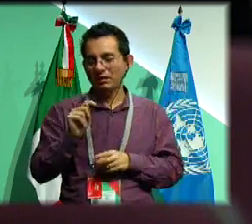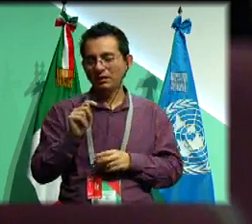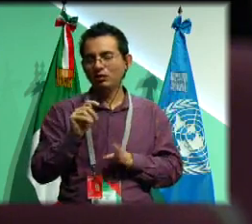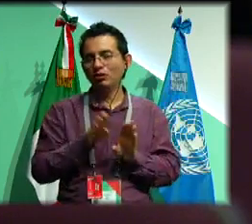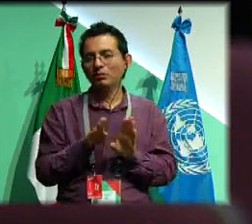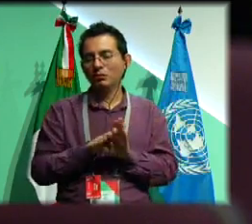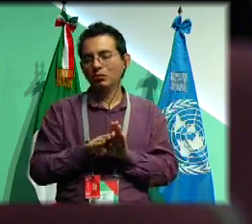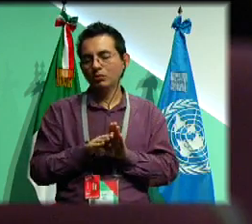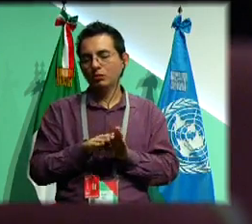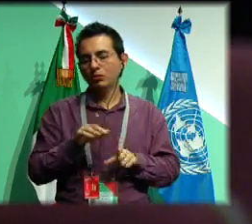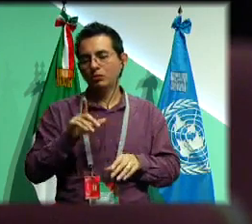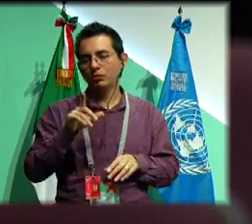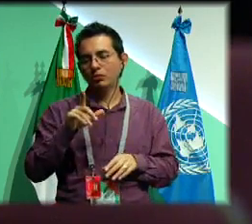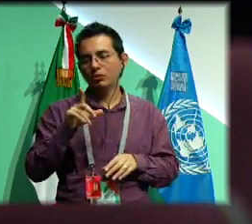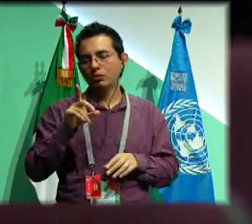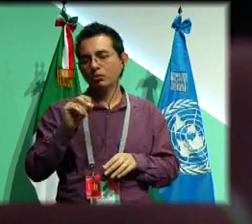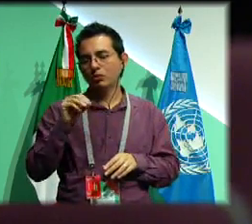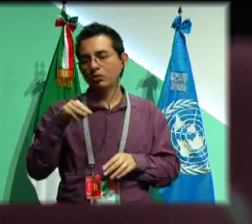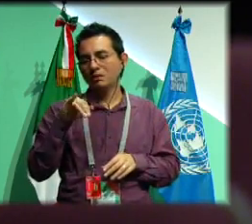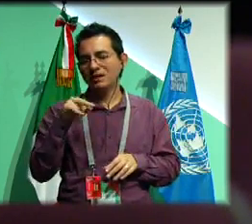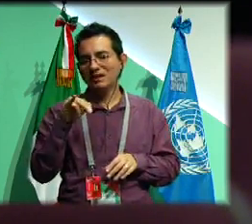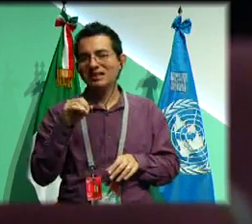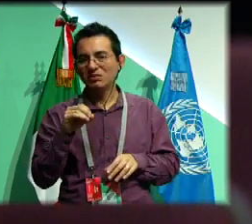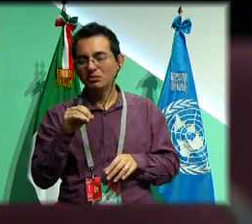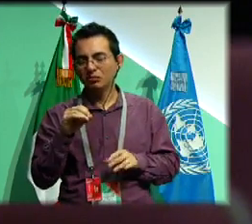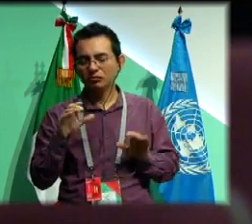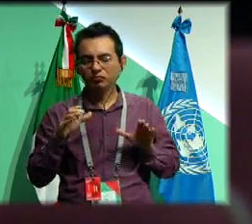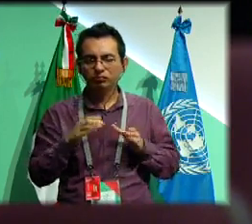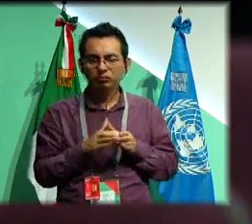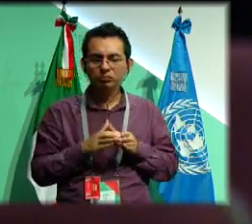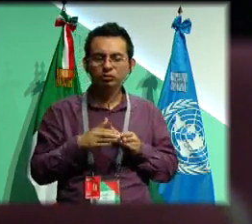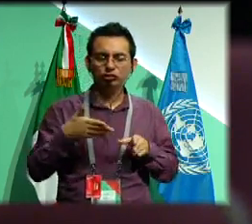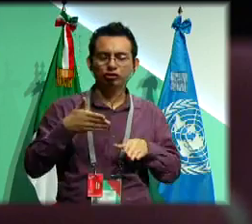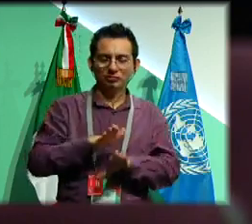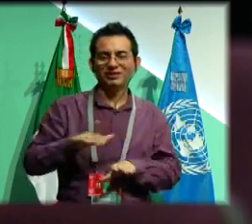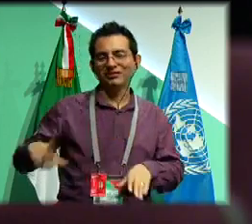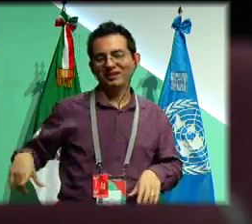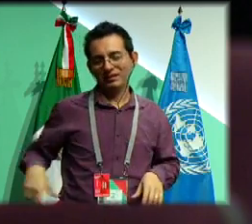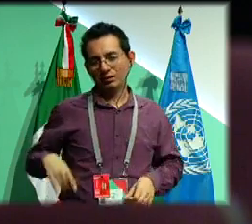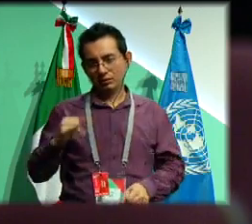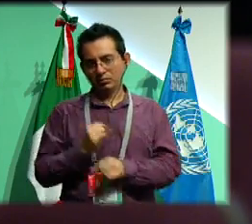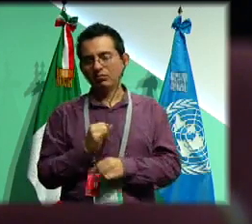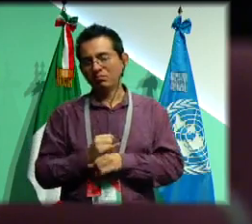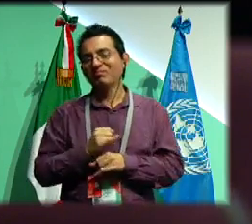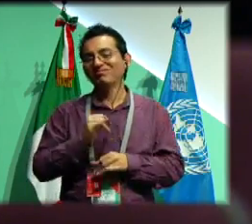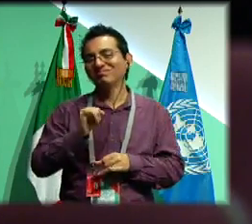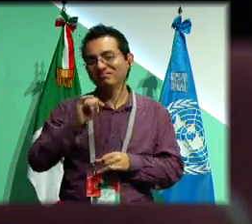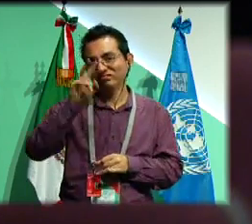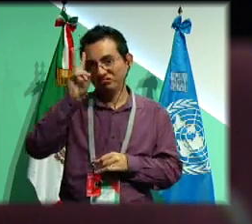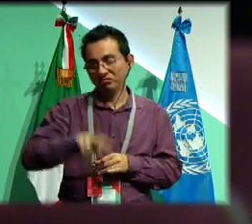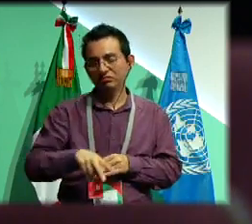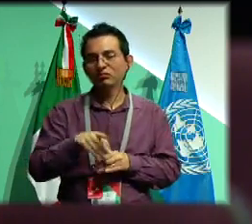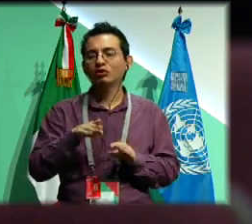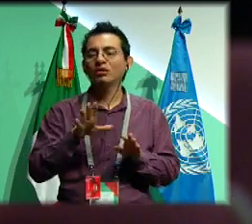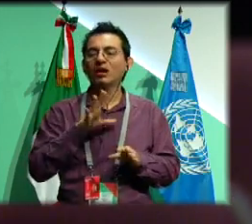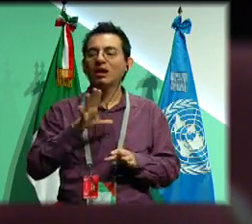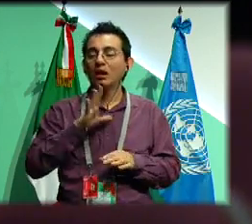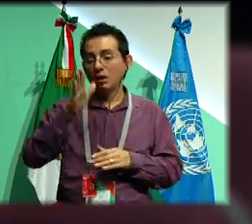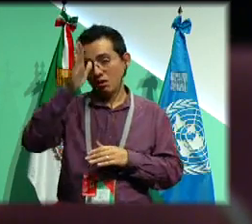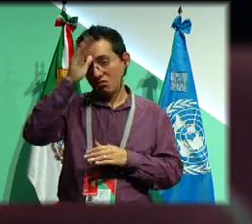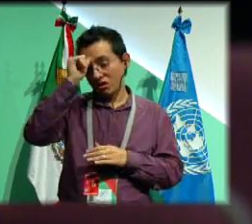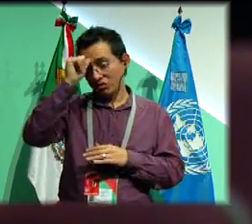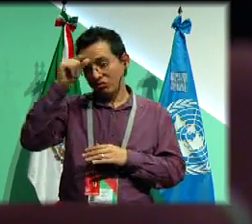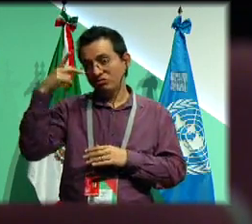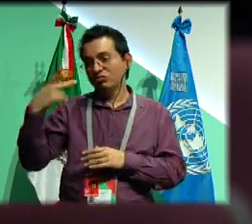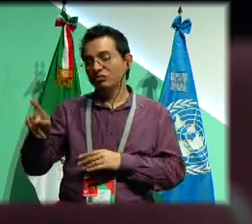parlons des domaines dans le modèle de gouvernance, les règles du jeu sont différentes des